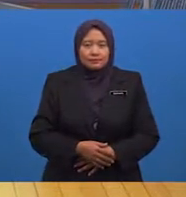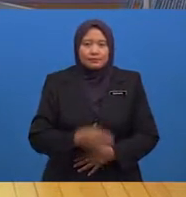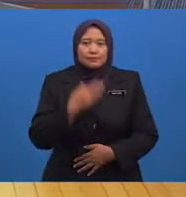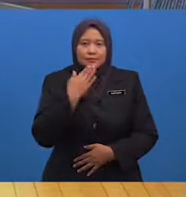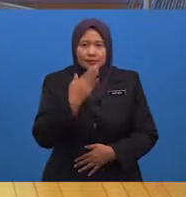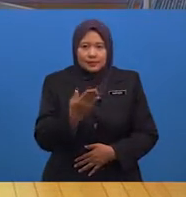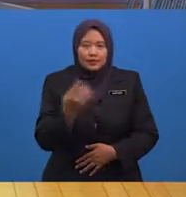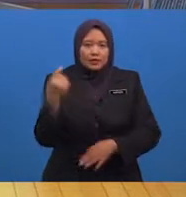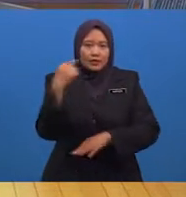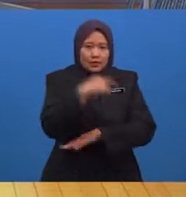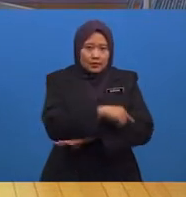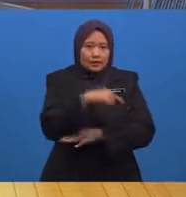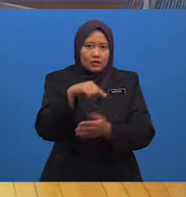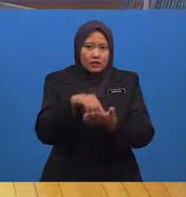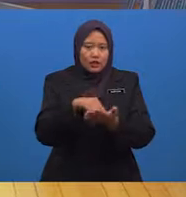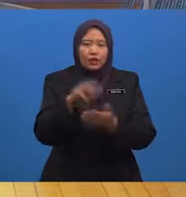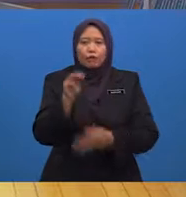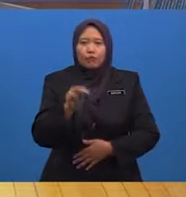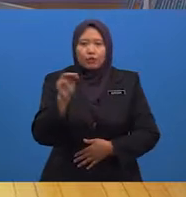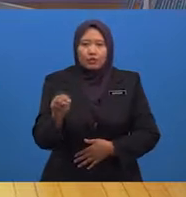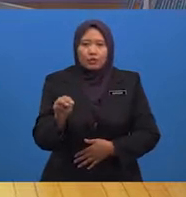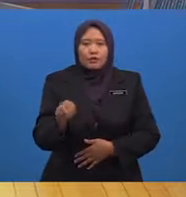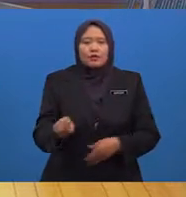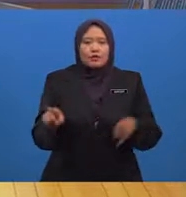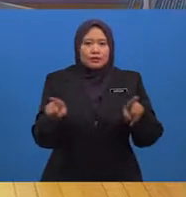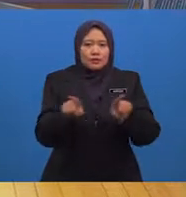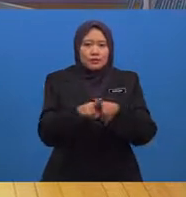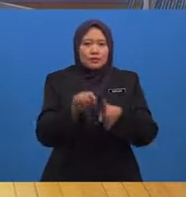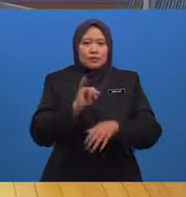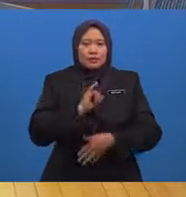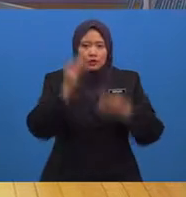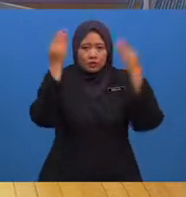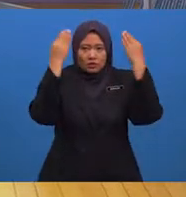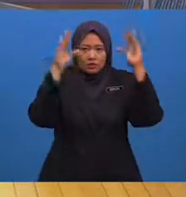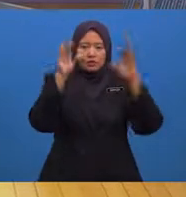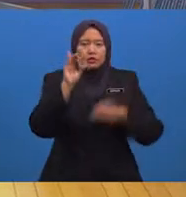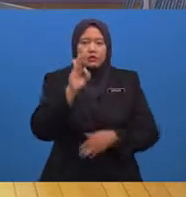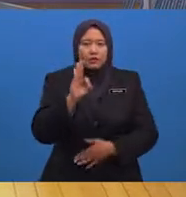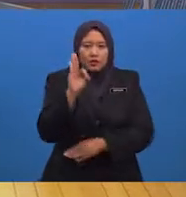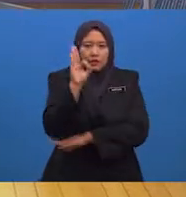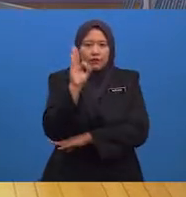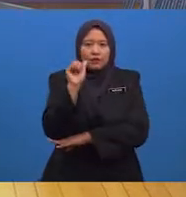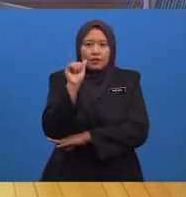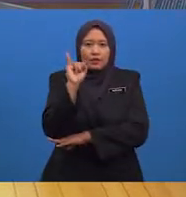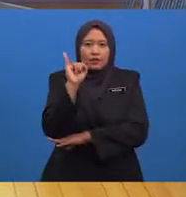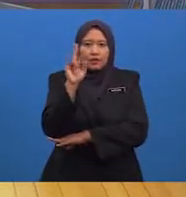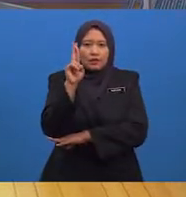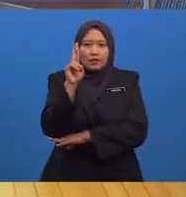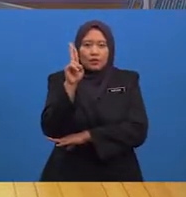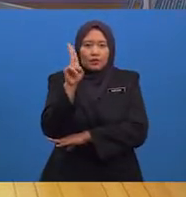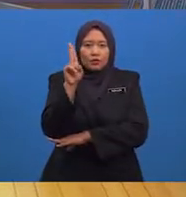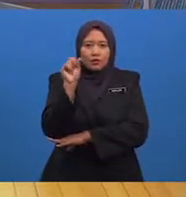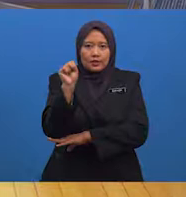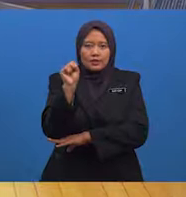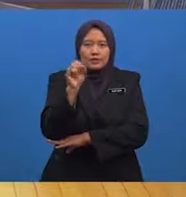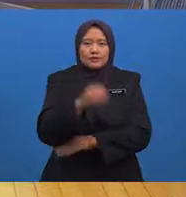Baiklah, hari ini murid-murid akan bersama saya, Cikgu Fairuz dari SMK Bandar Seri Damansara